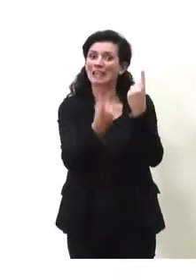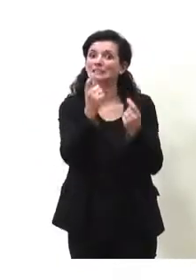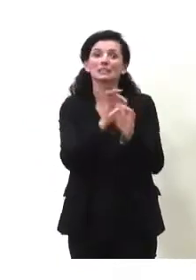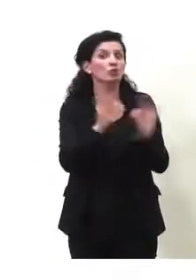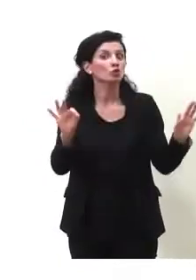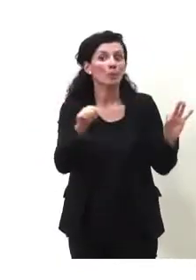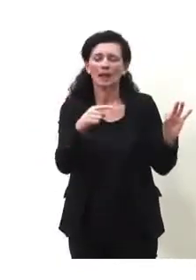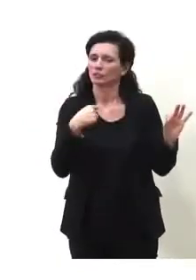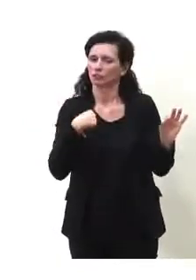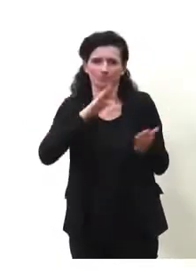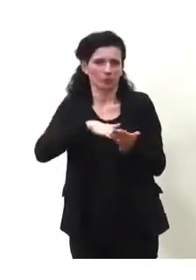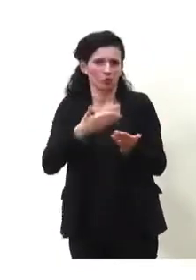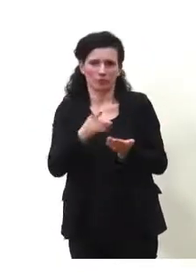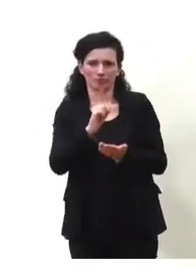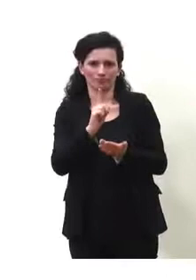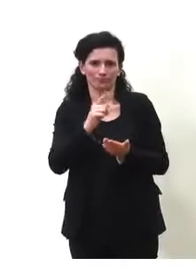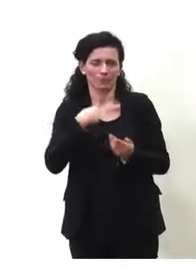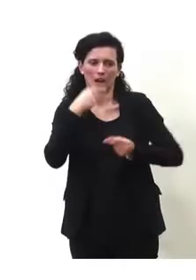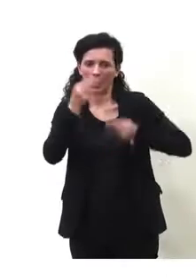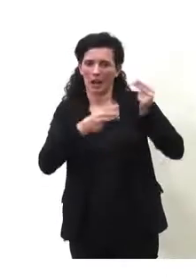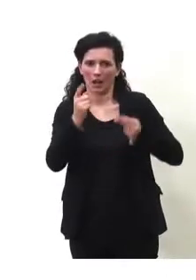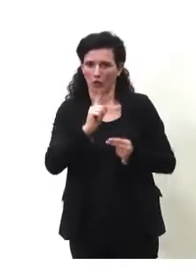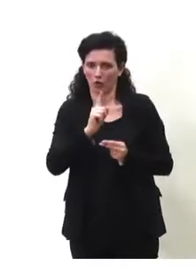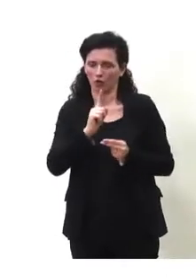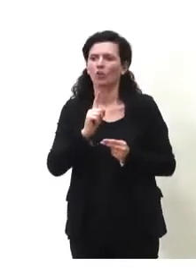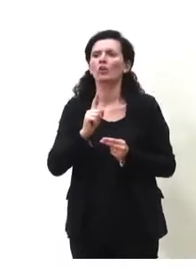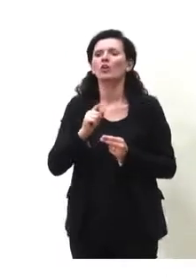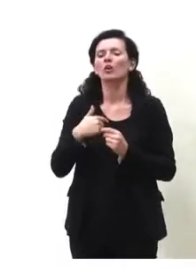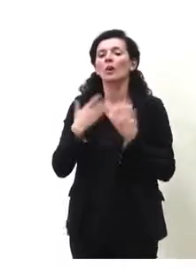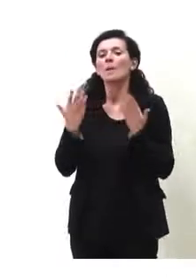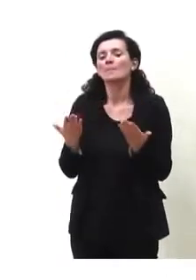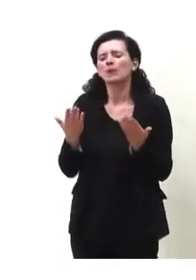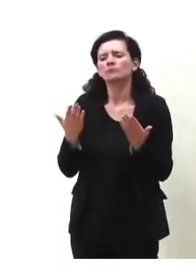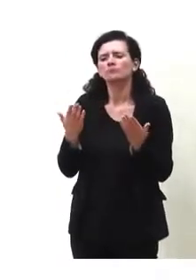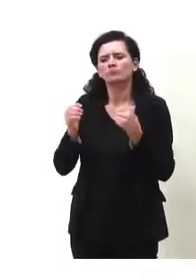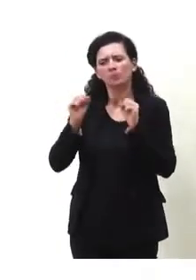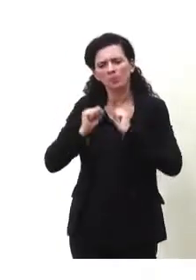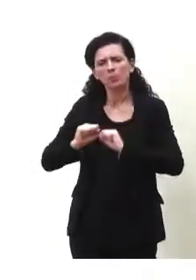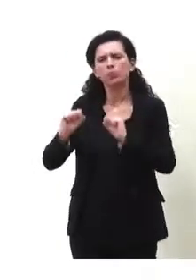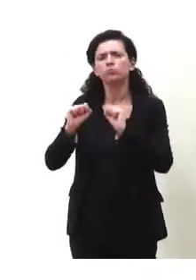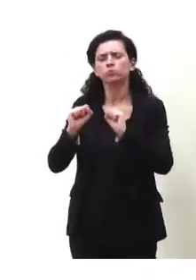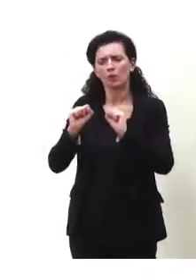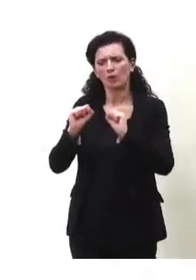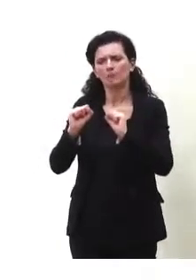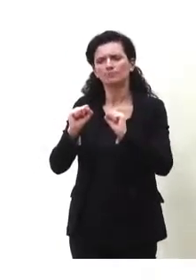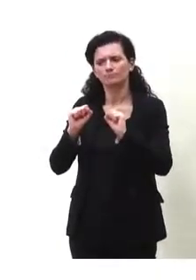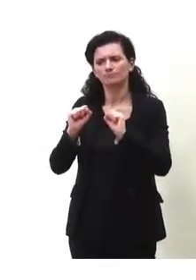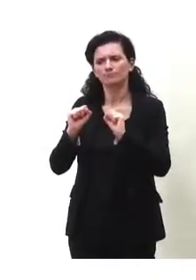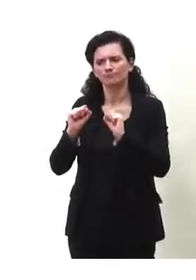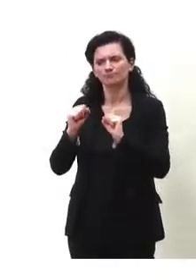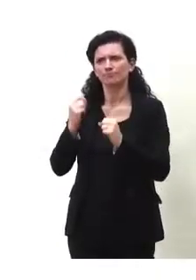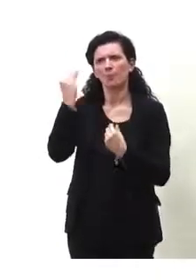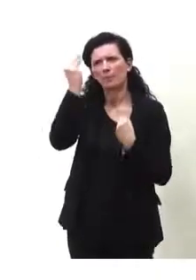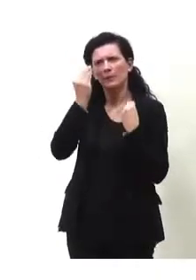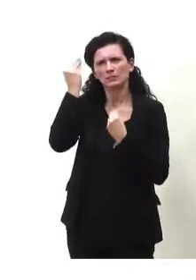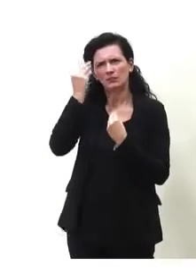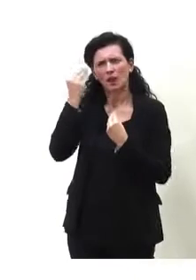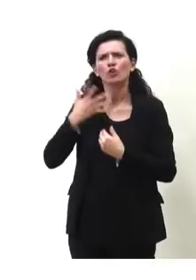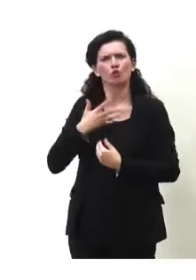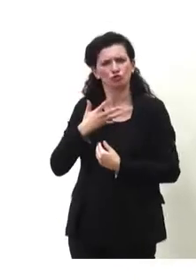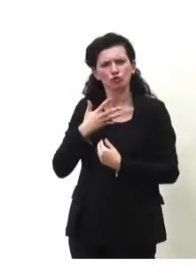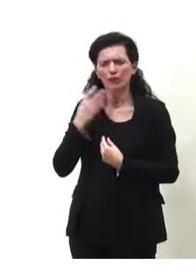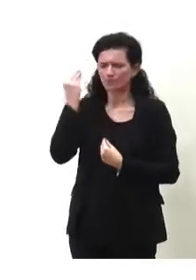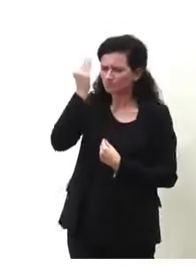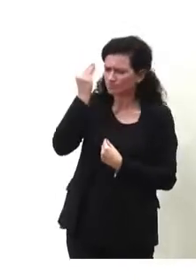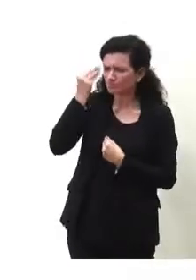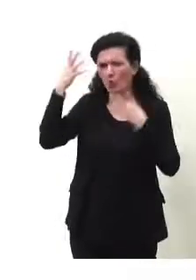è verissimo, però noi non li abbiamo mai usati per fare i conti. Però uno potrebbe anche dire, e c'è anche una logica nel